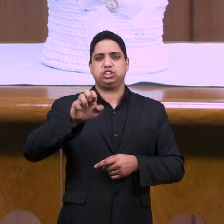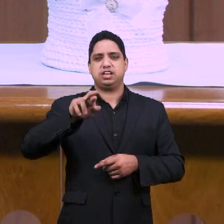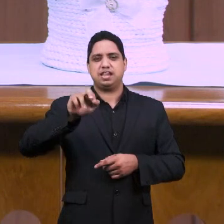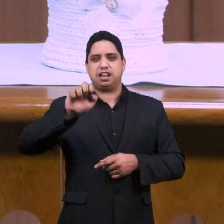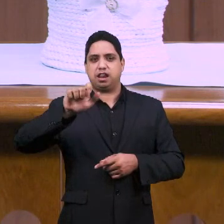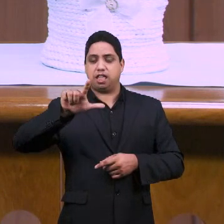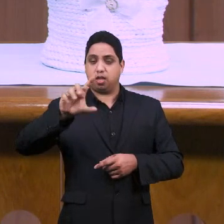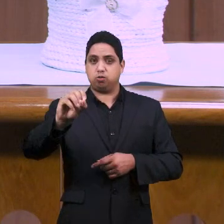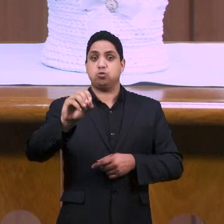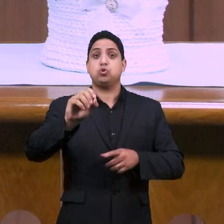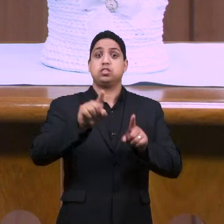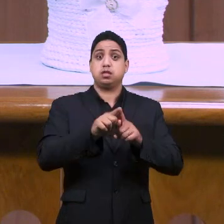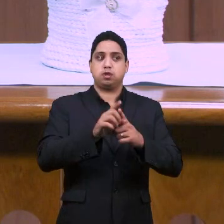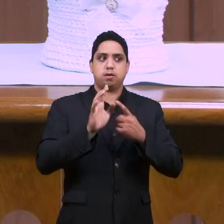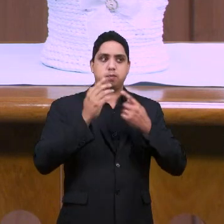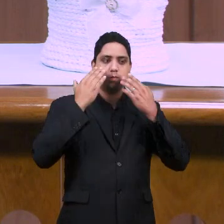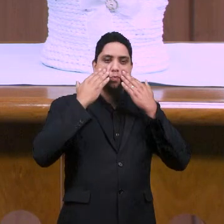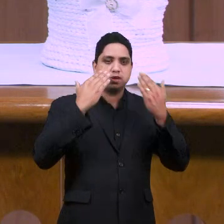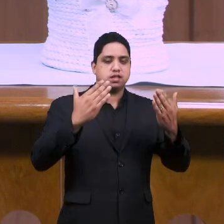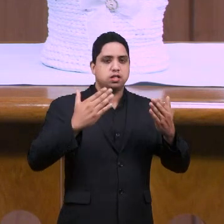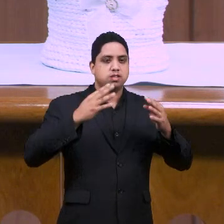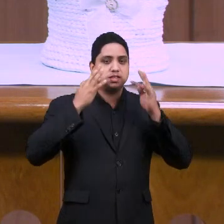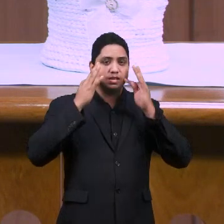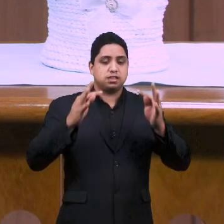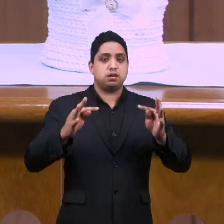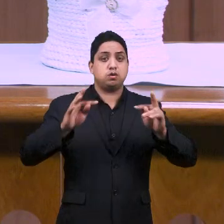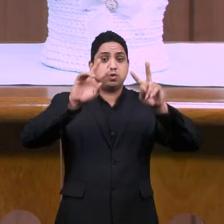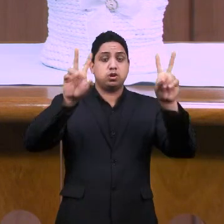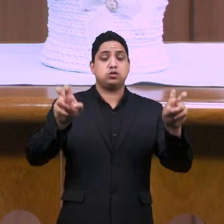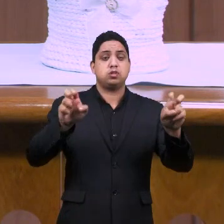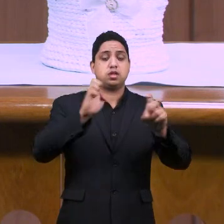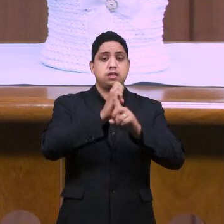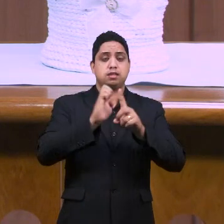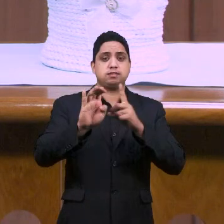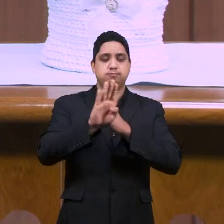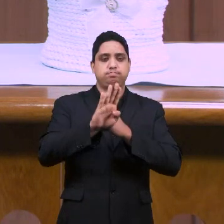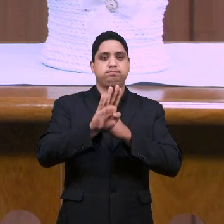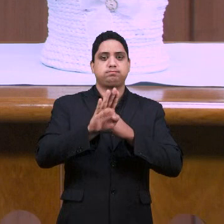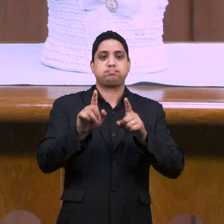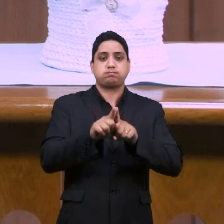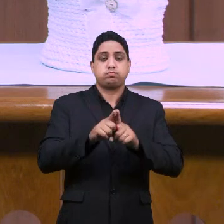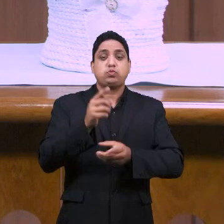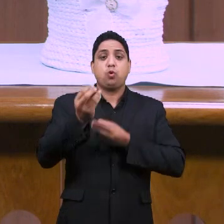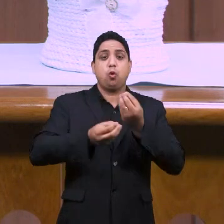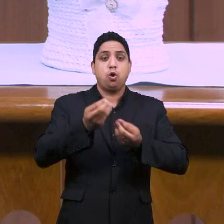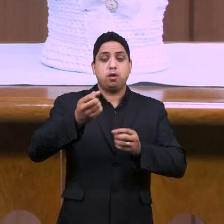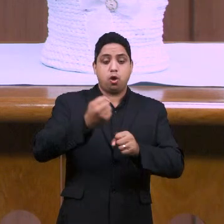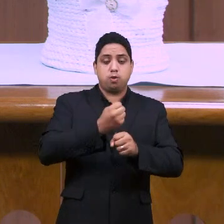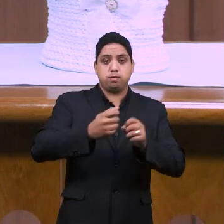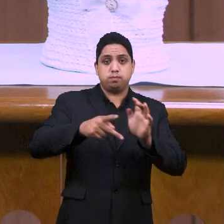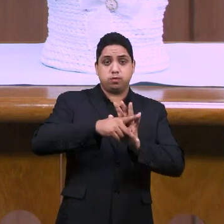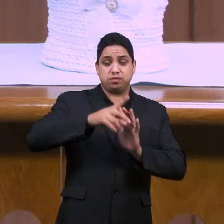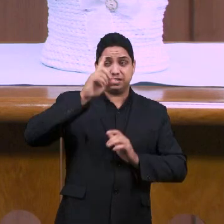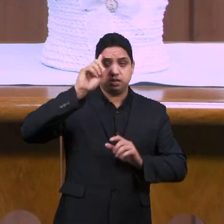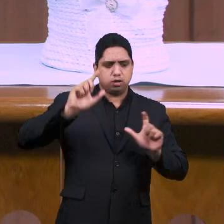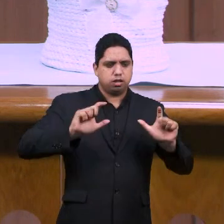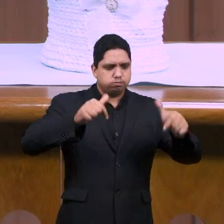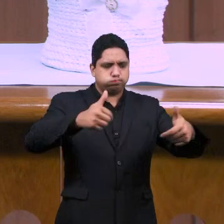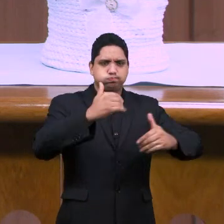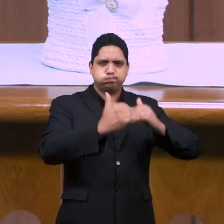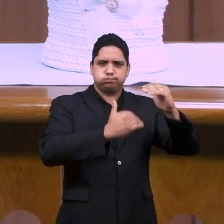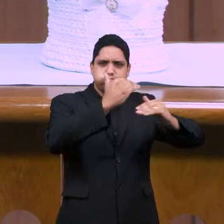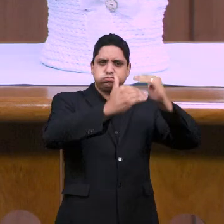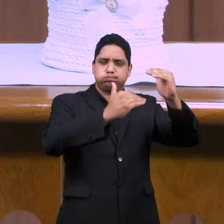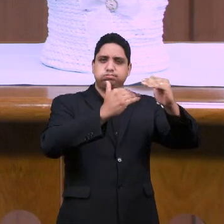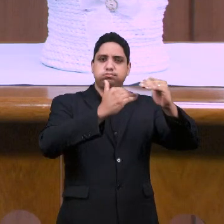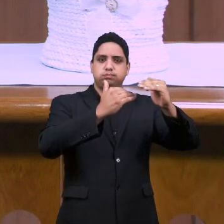Araguaia, nous allons présenter leur témoignage aussi merveilleux pour l'école biblique dominicale et la manière comme l'œuvre de Dieu prospère